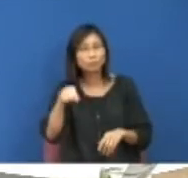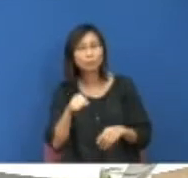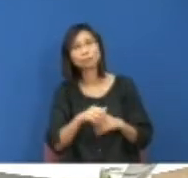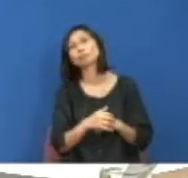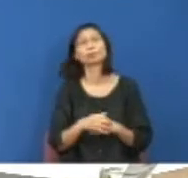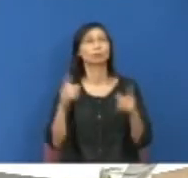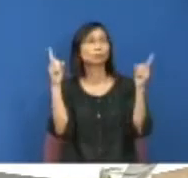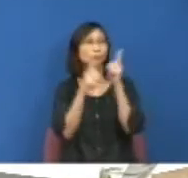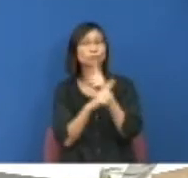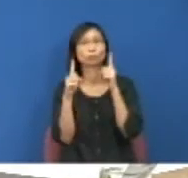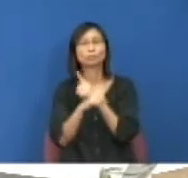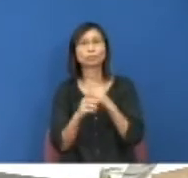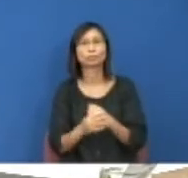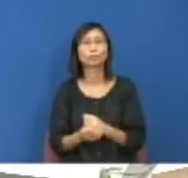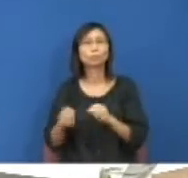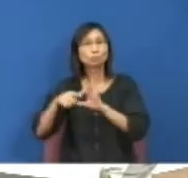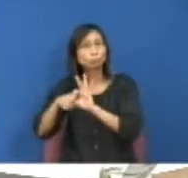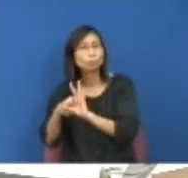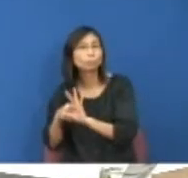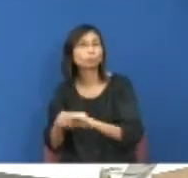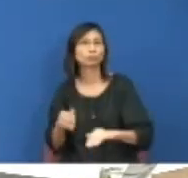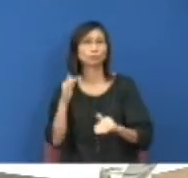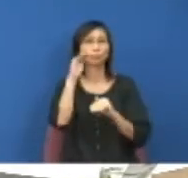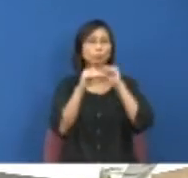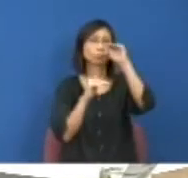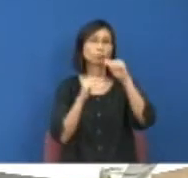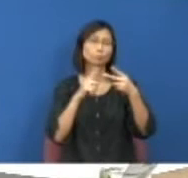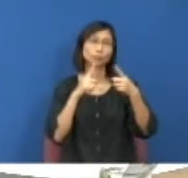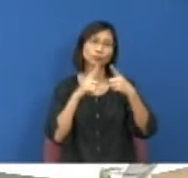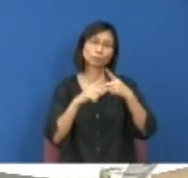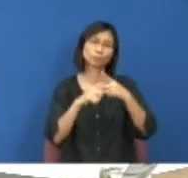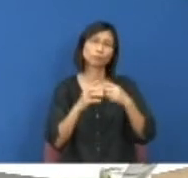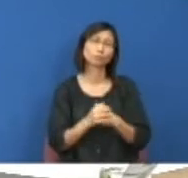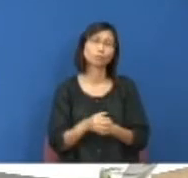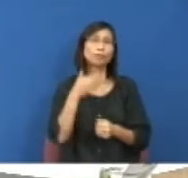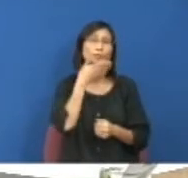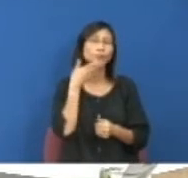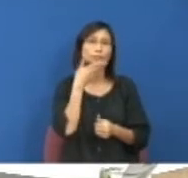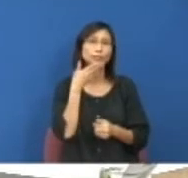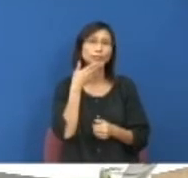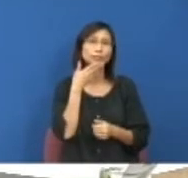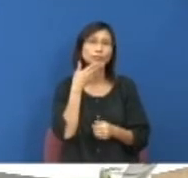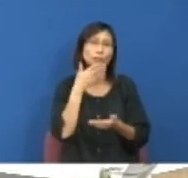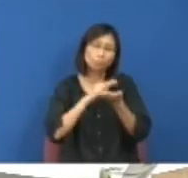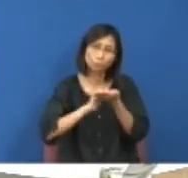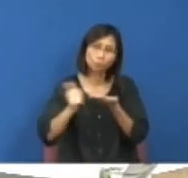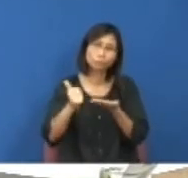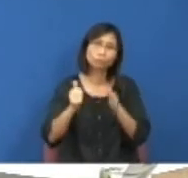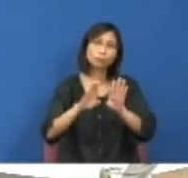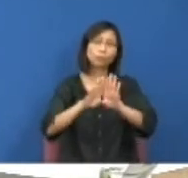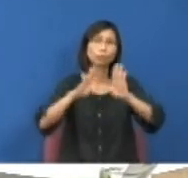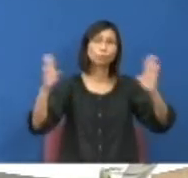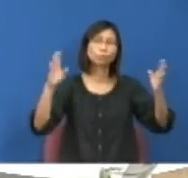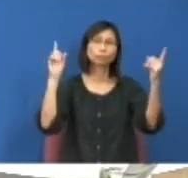人或者工人階級出嚟抗爭。咁呢班嘅年輕人好明顯就係開始緊一個對階